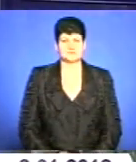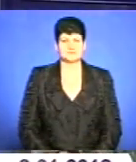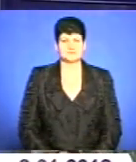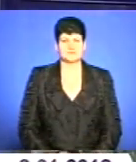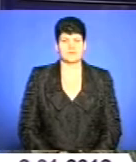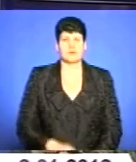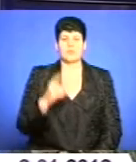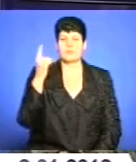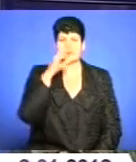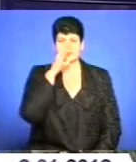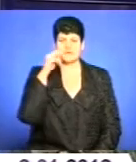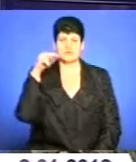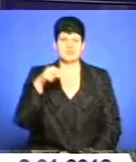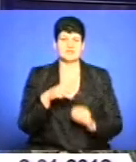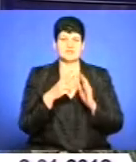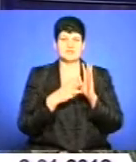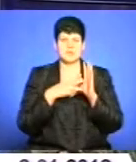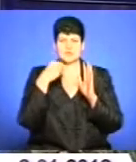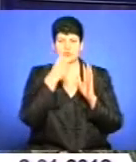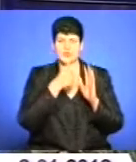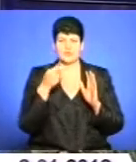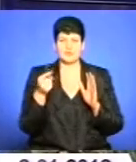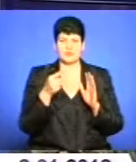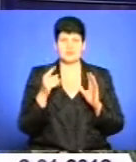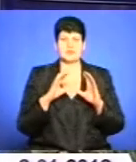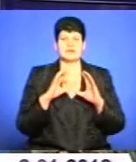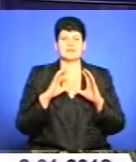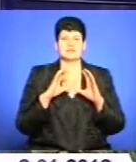У першу ніч 2018 року у Тернополі на світ